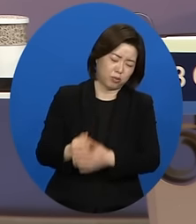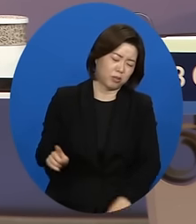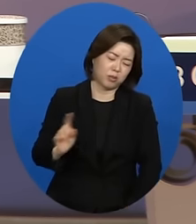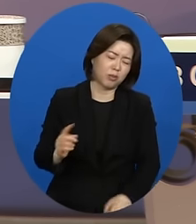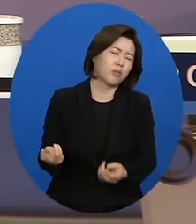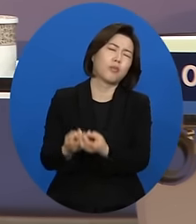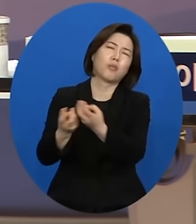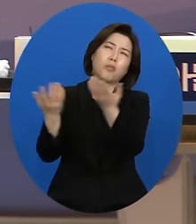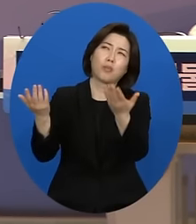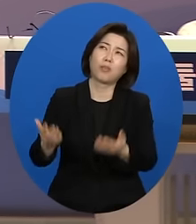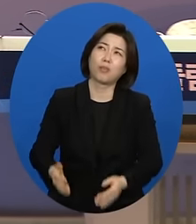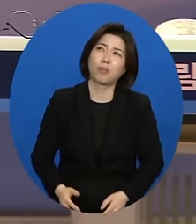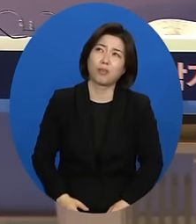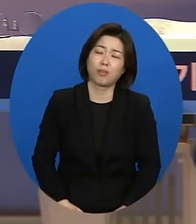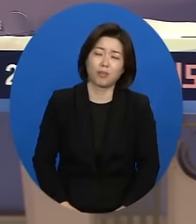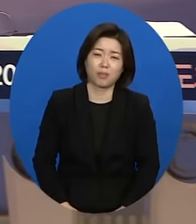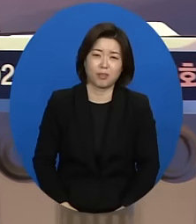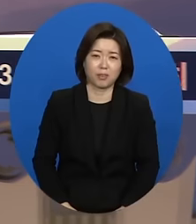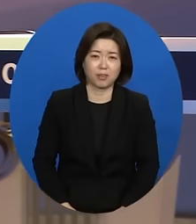어쩌라고요?